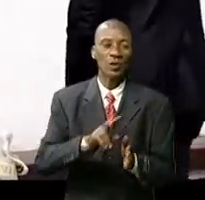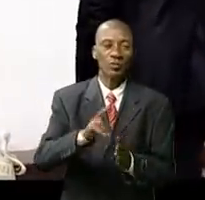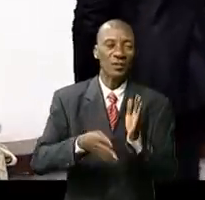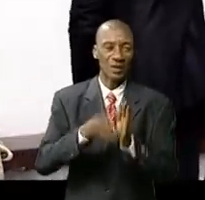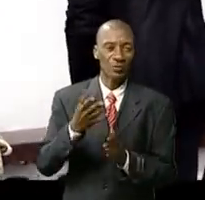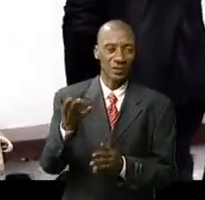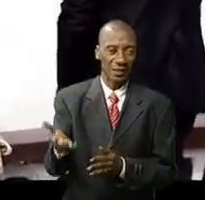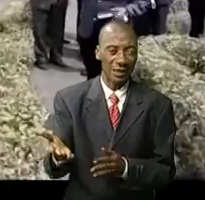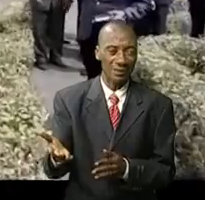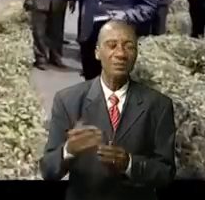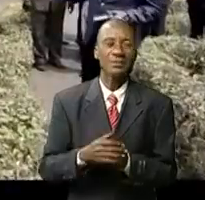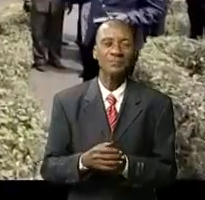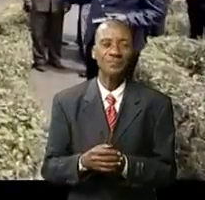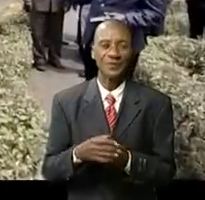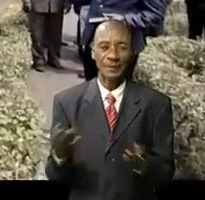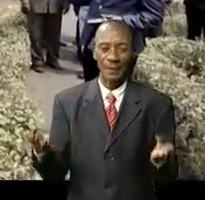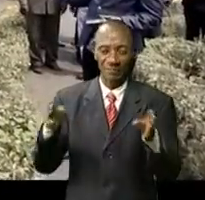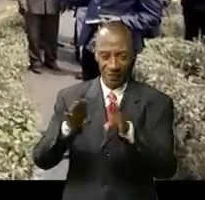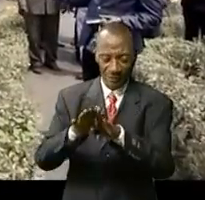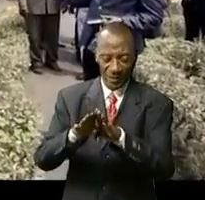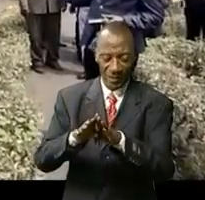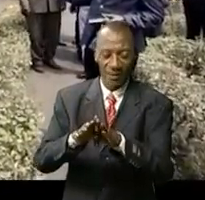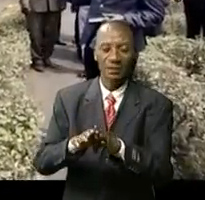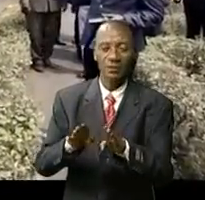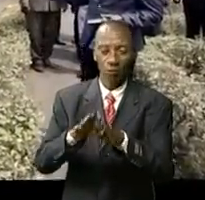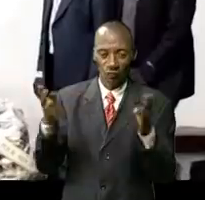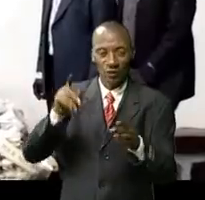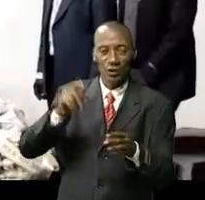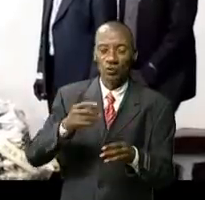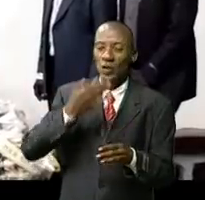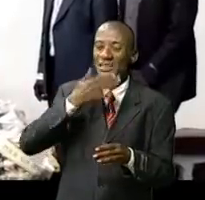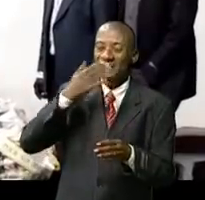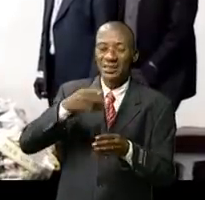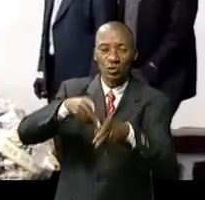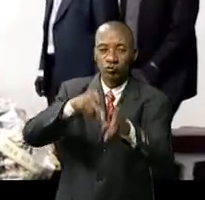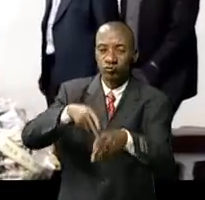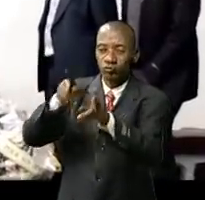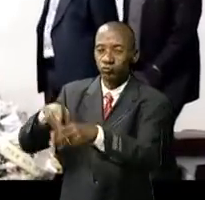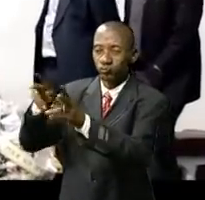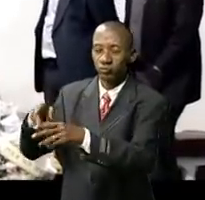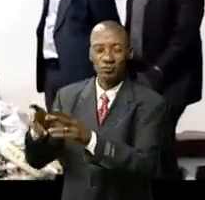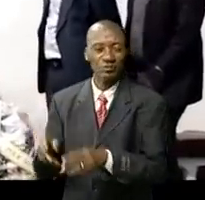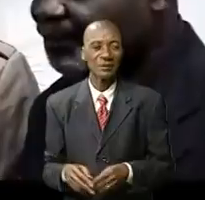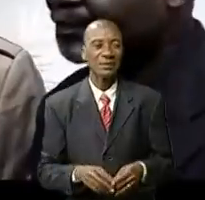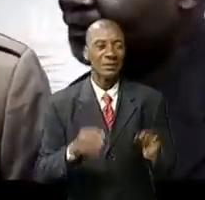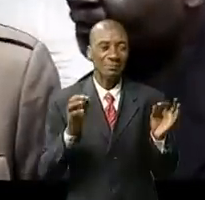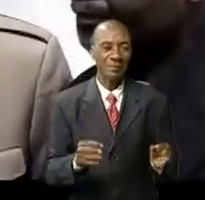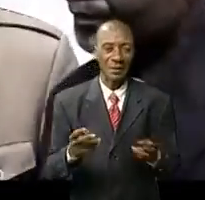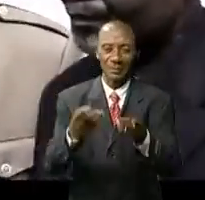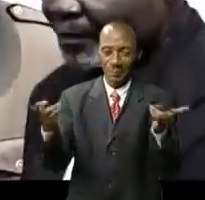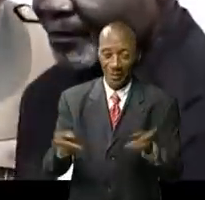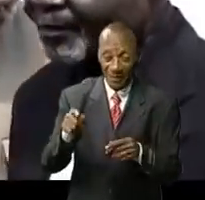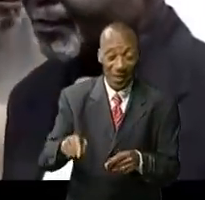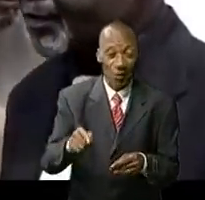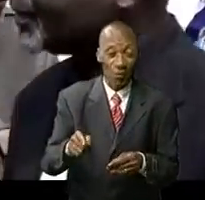fois fermés, devraient être désinfectés. Malheureusement, la situation est telle que ces endroits sont spoliés ou lotis